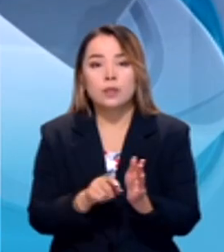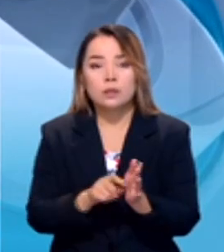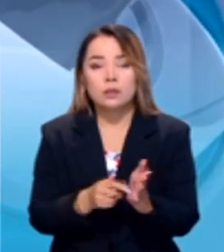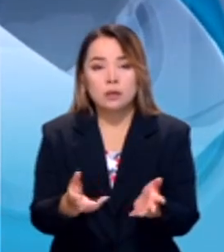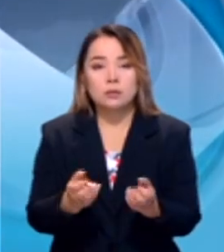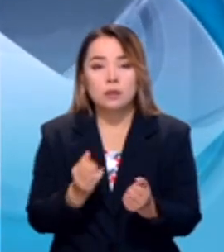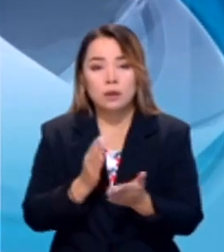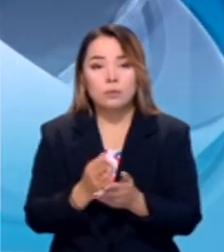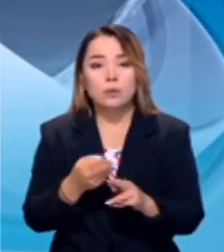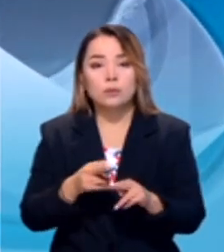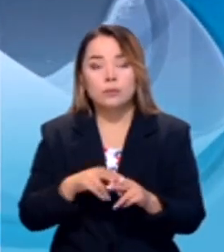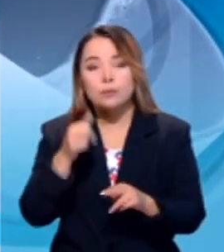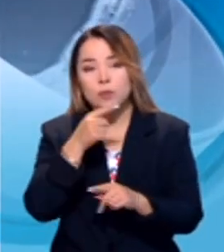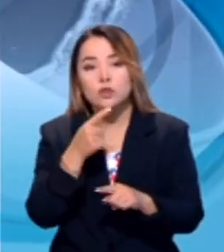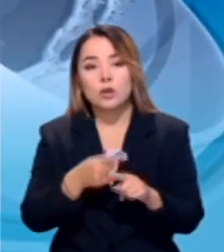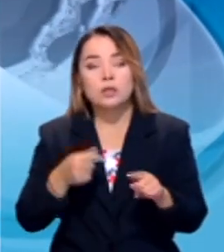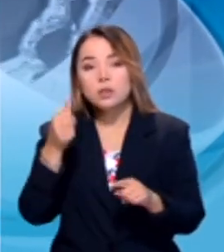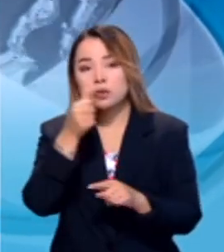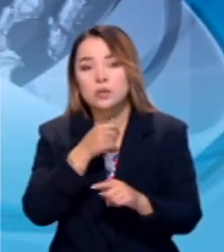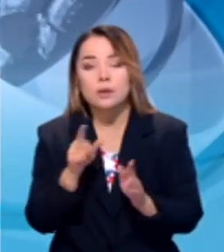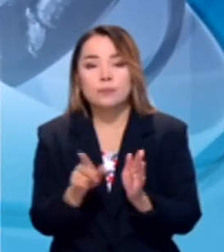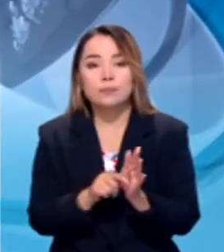алып отыр. Биыл жарты жылда